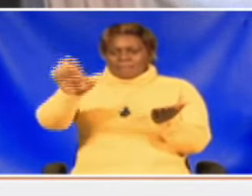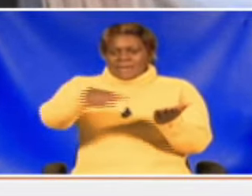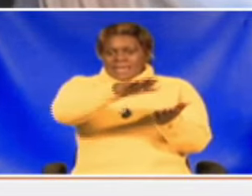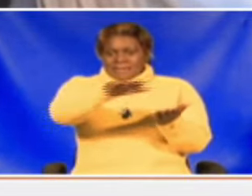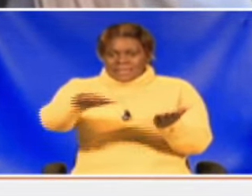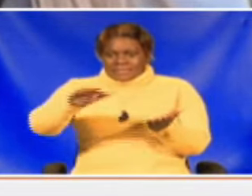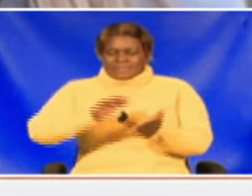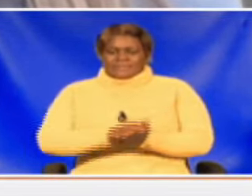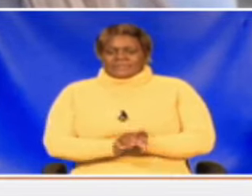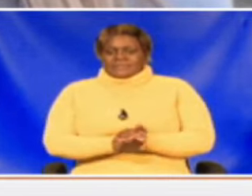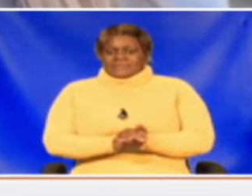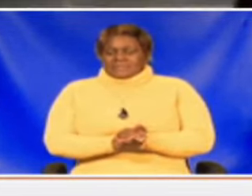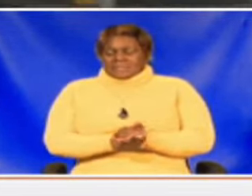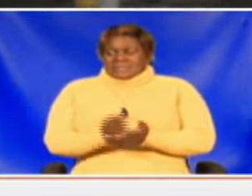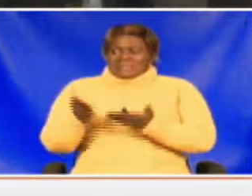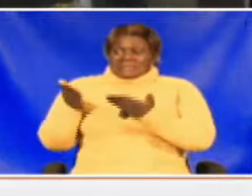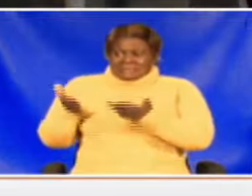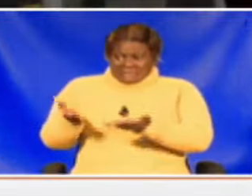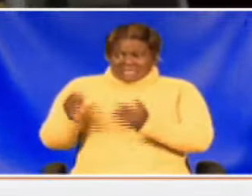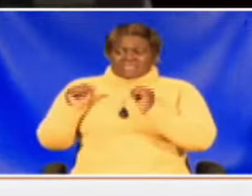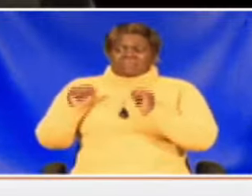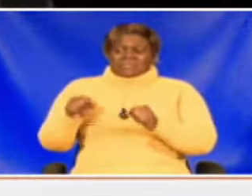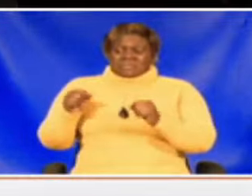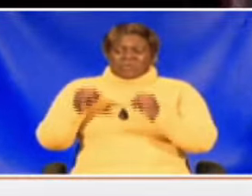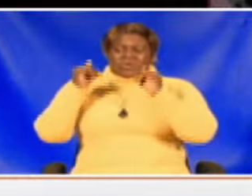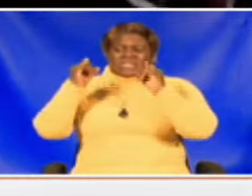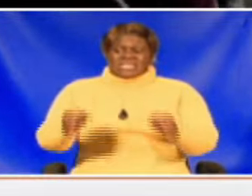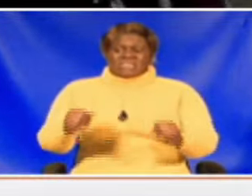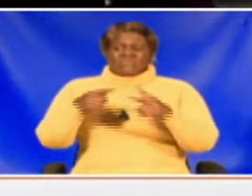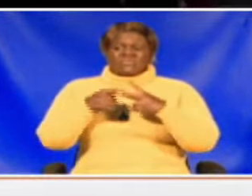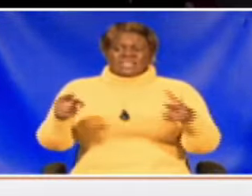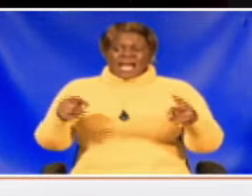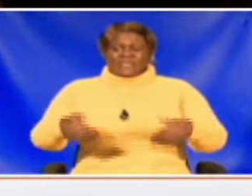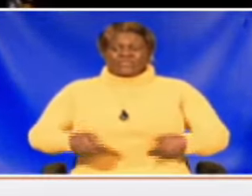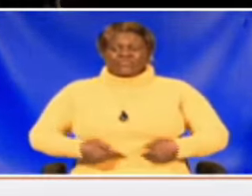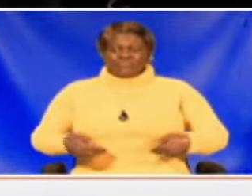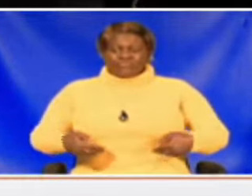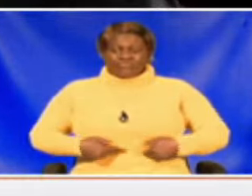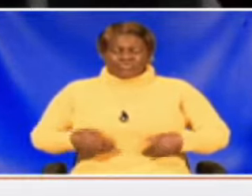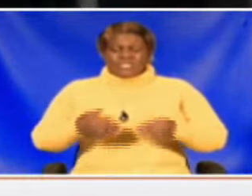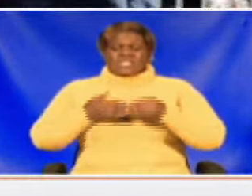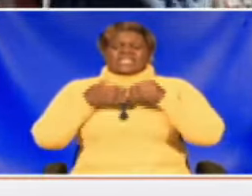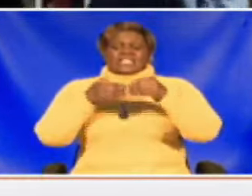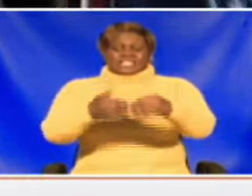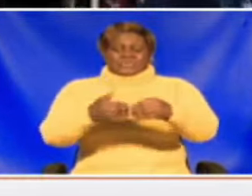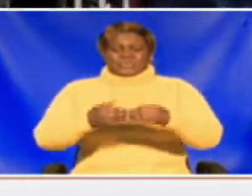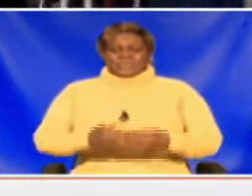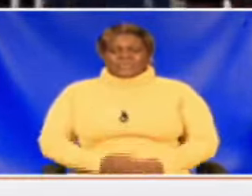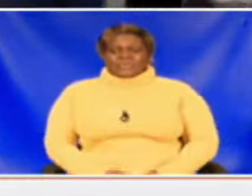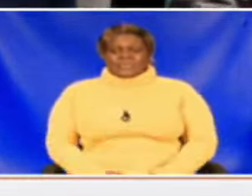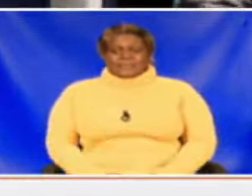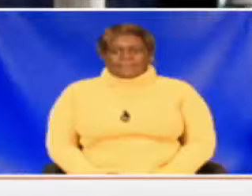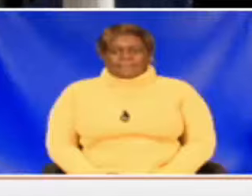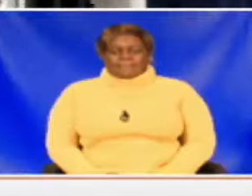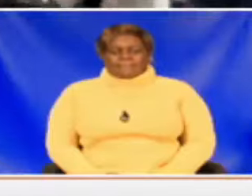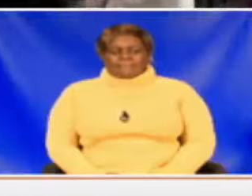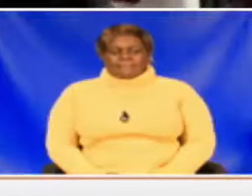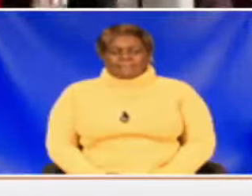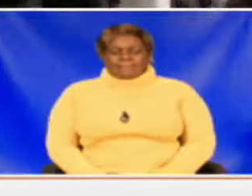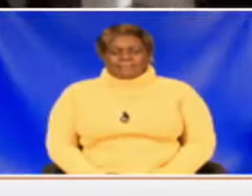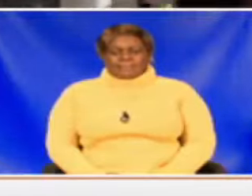hilo. Huenda huu ukawa mwamko mpya wa uongozi wa vijana. Clement Masombo, KTN News,